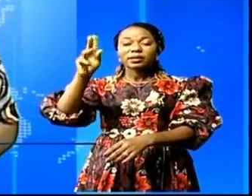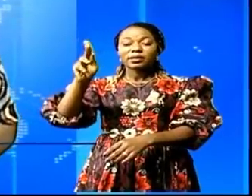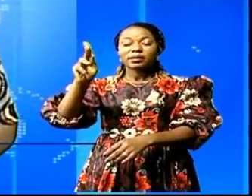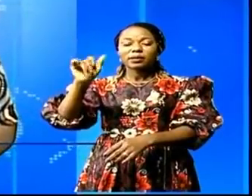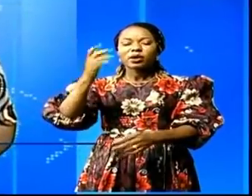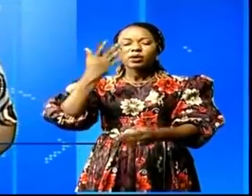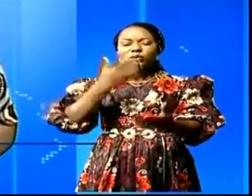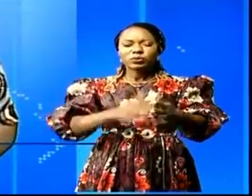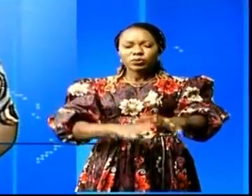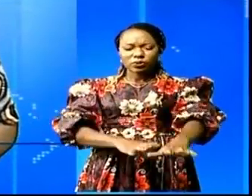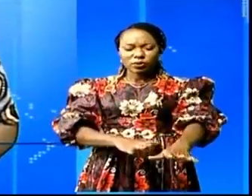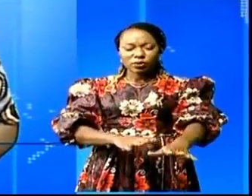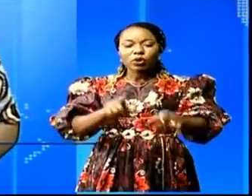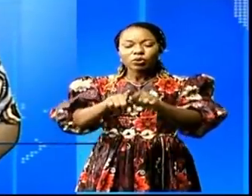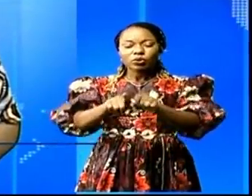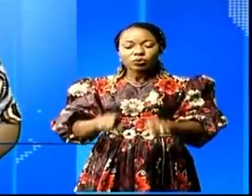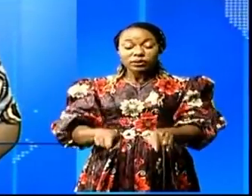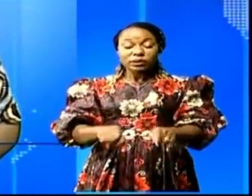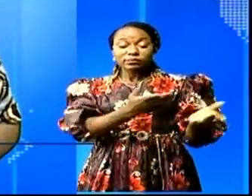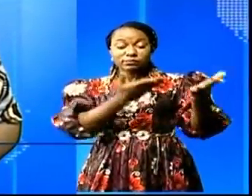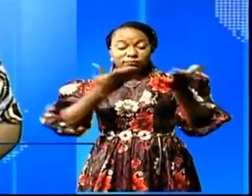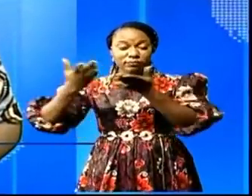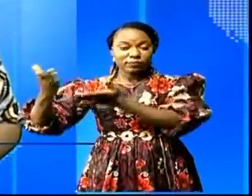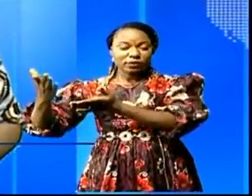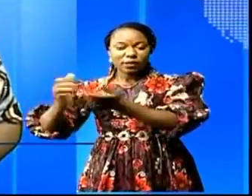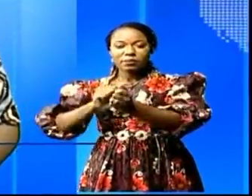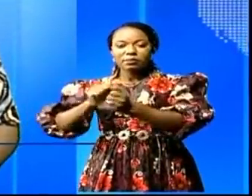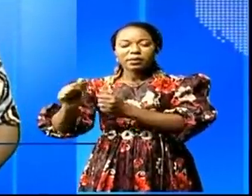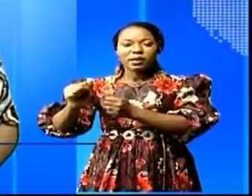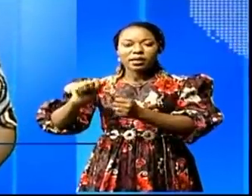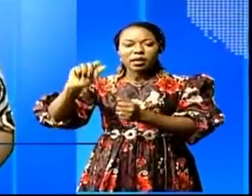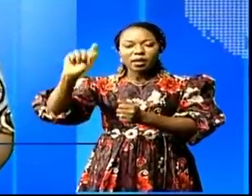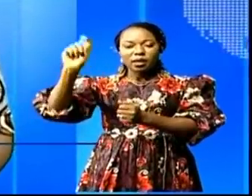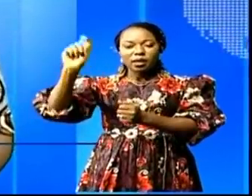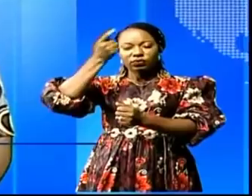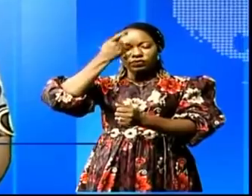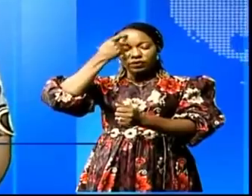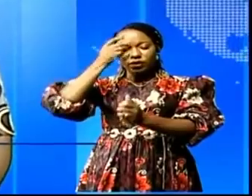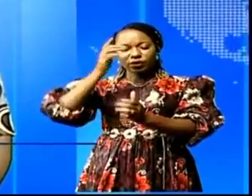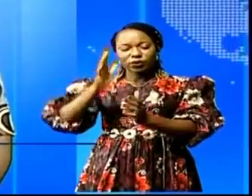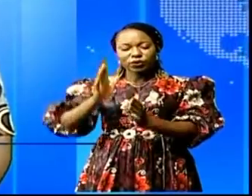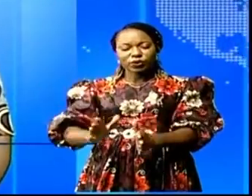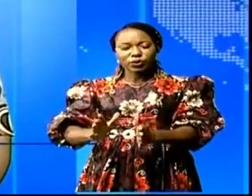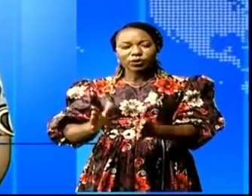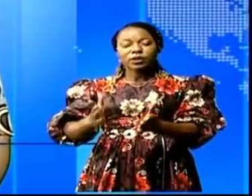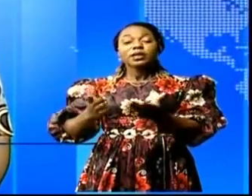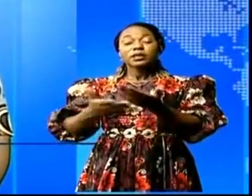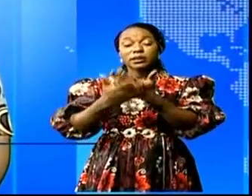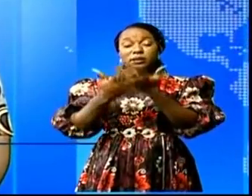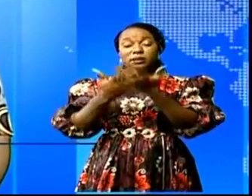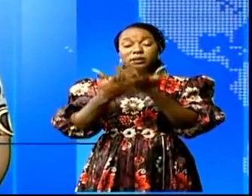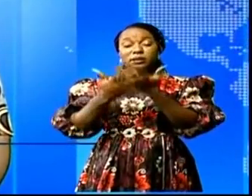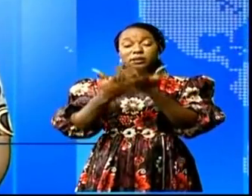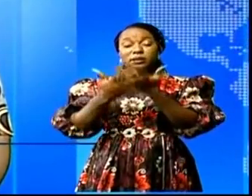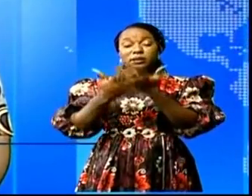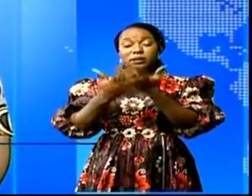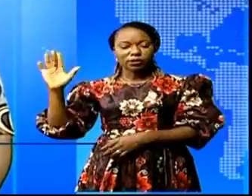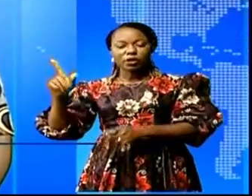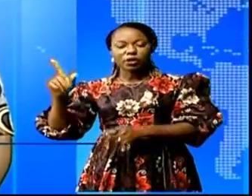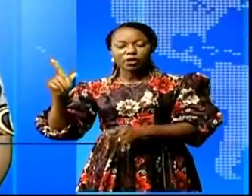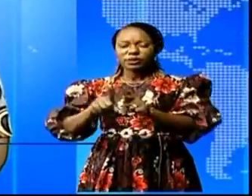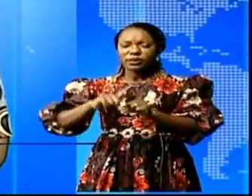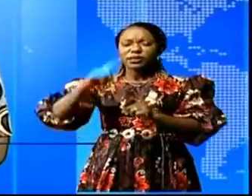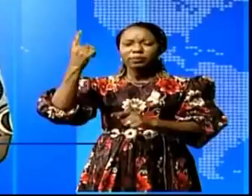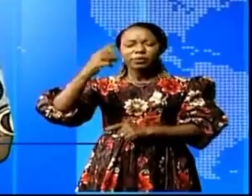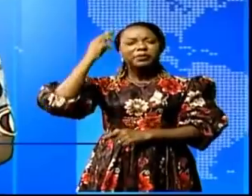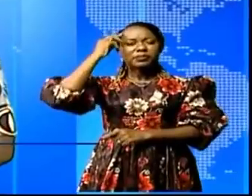des hommages organisée en leur mémoire par l'hôtel de ville de Kinshasa. Le Premier ministre Jean-Michel